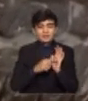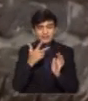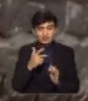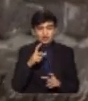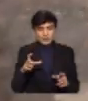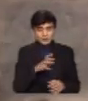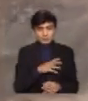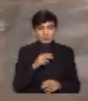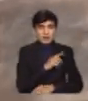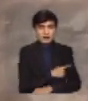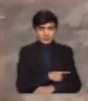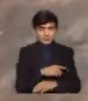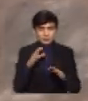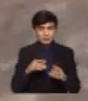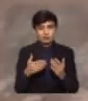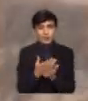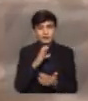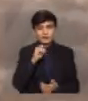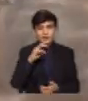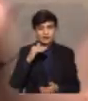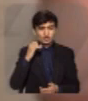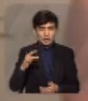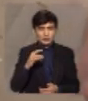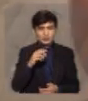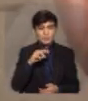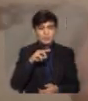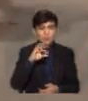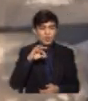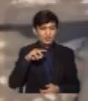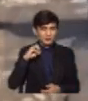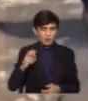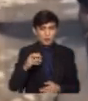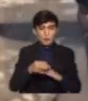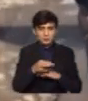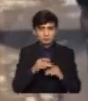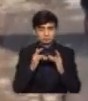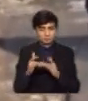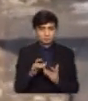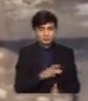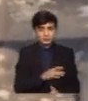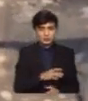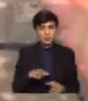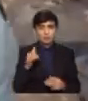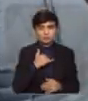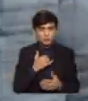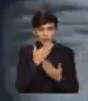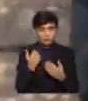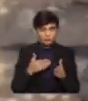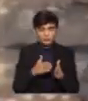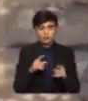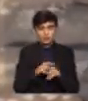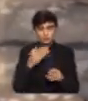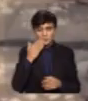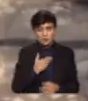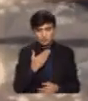человека разместили в больнице в поселке Новые Санжары Полтавской области. У нас нет выхода. Нас никто не спрашивал.